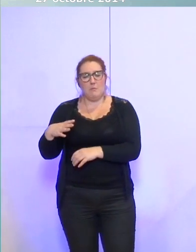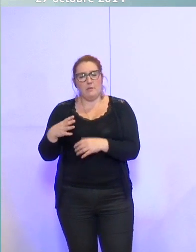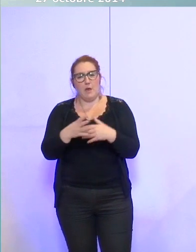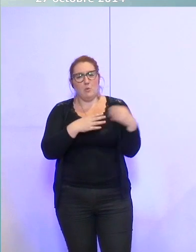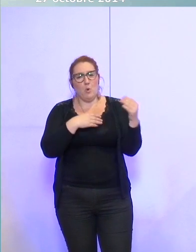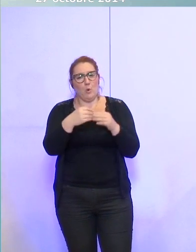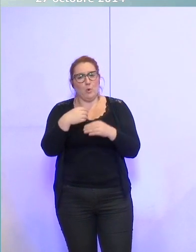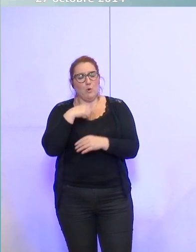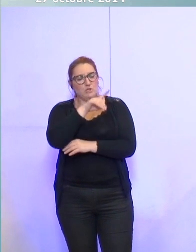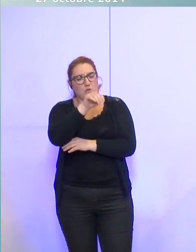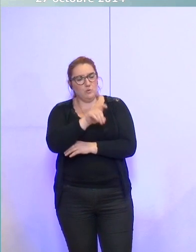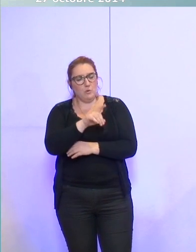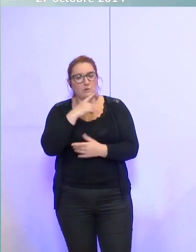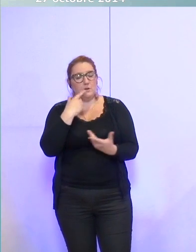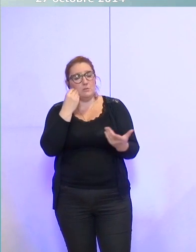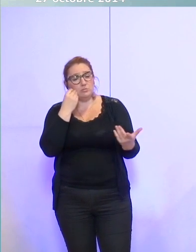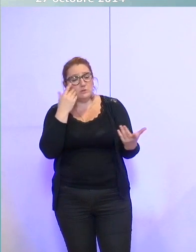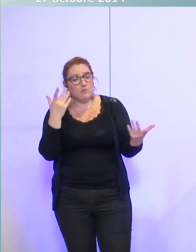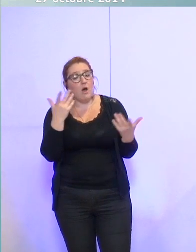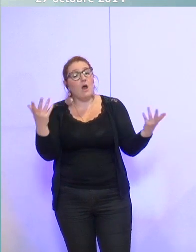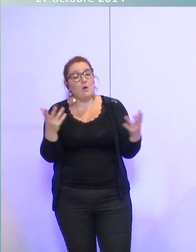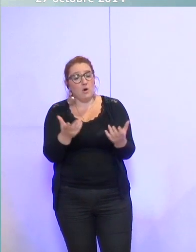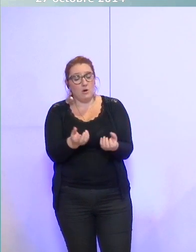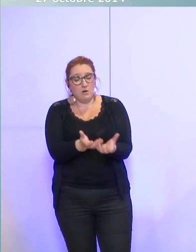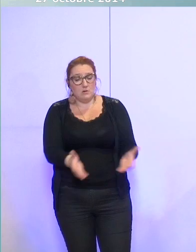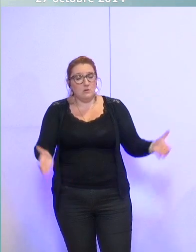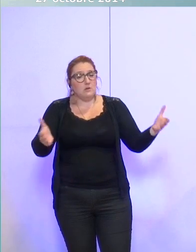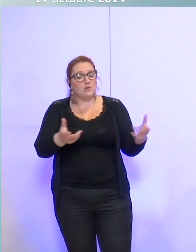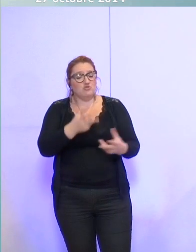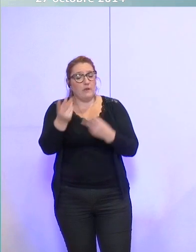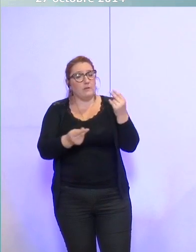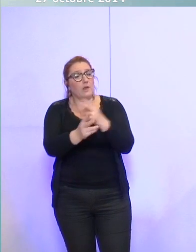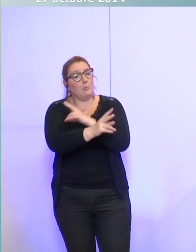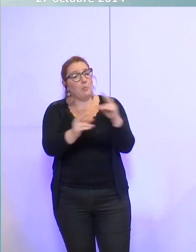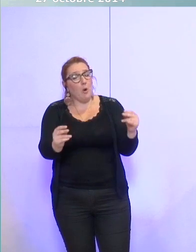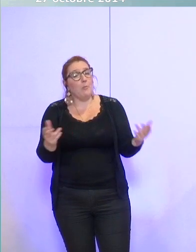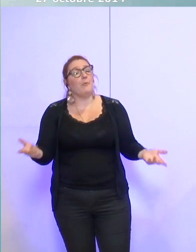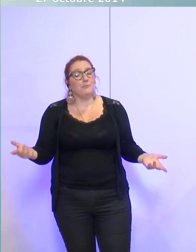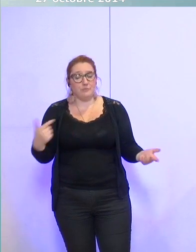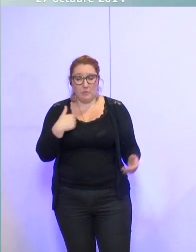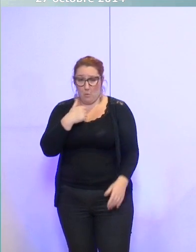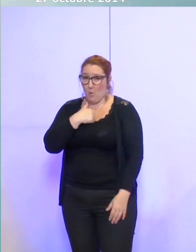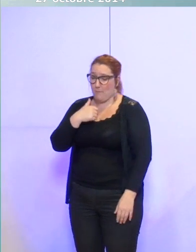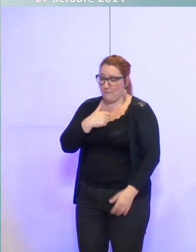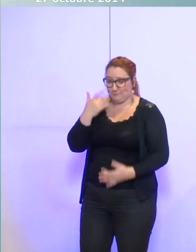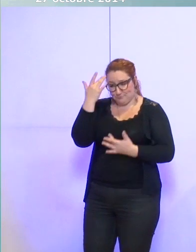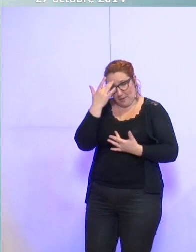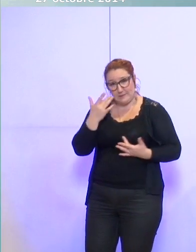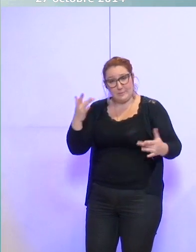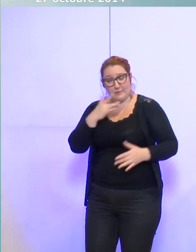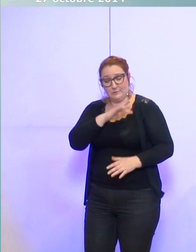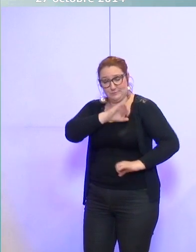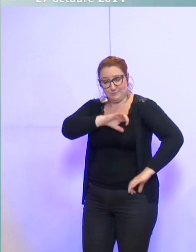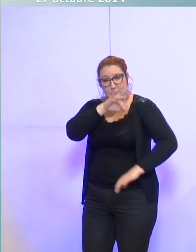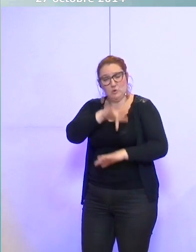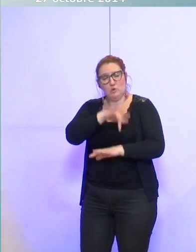la propreté de ses jardinières, car malheureusement c'est très grave. Alors moi, j'ai fait une expérience moi-même. Je suis allé au 3 bis rue Lafayette.